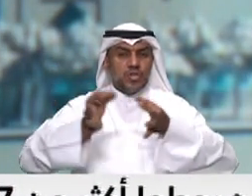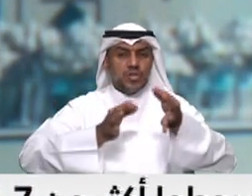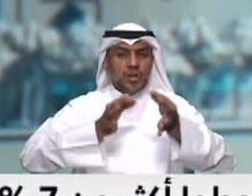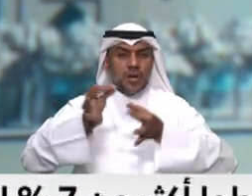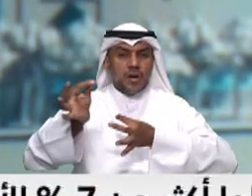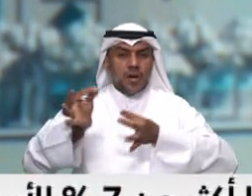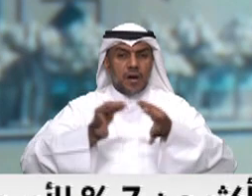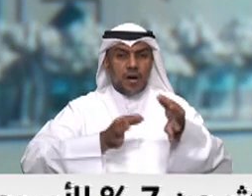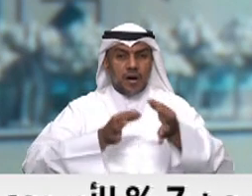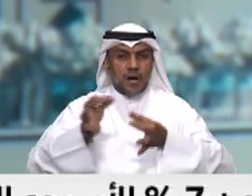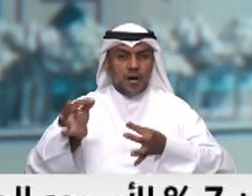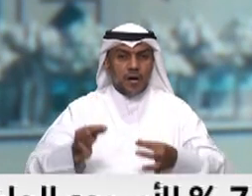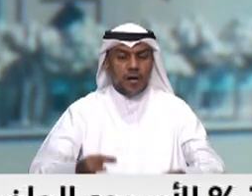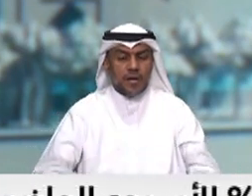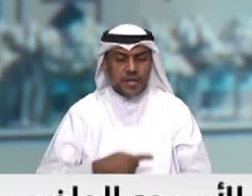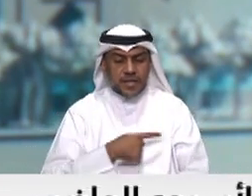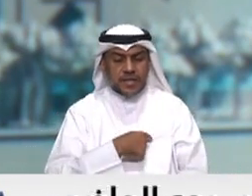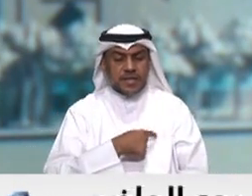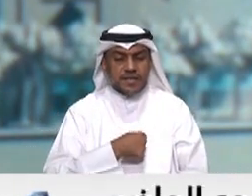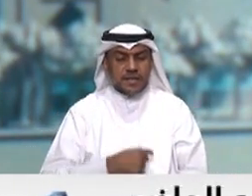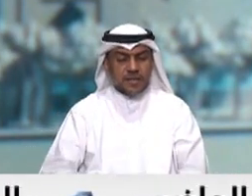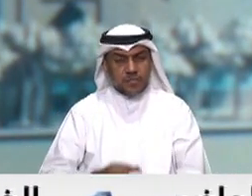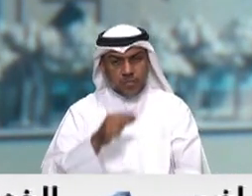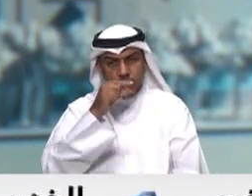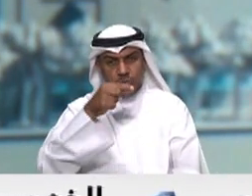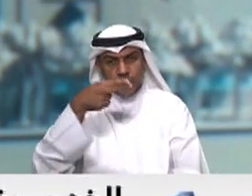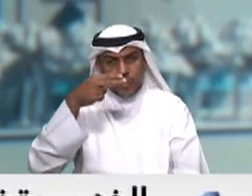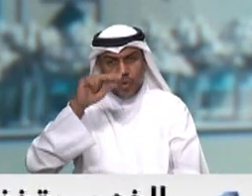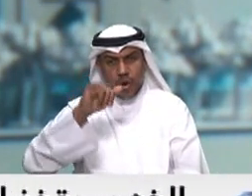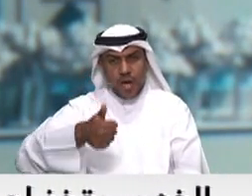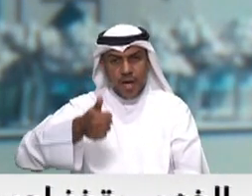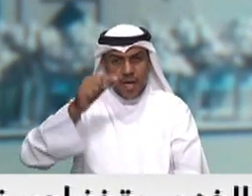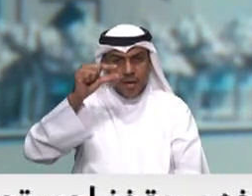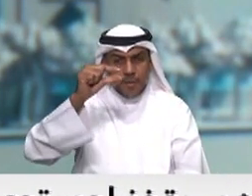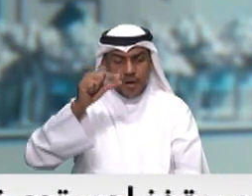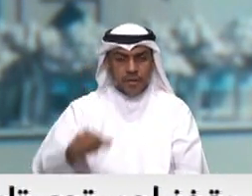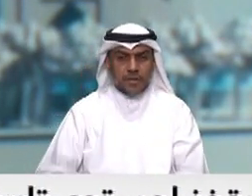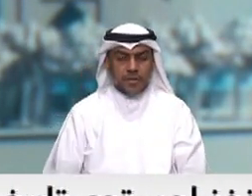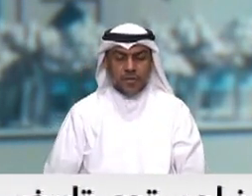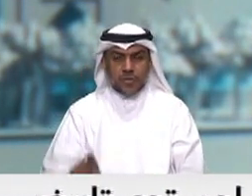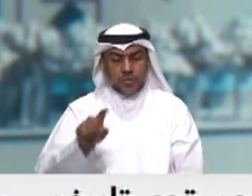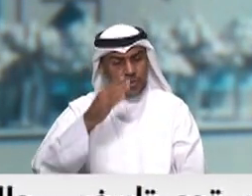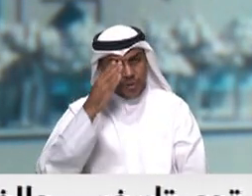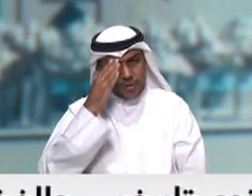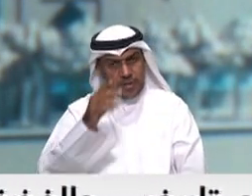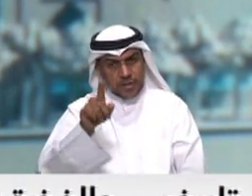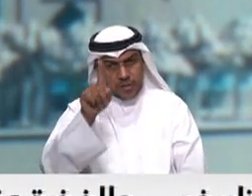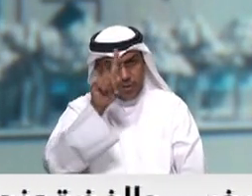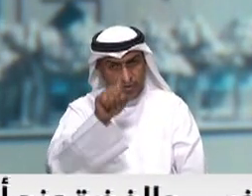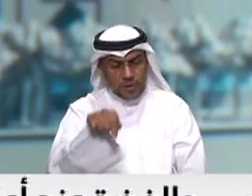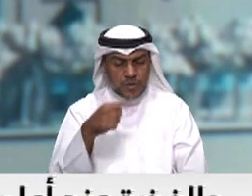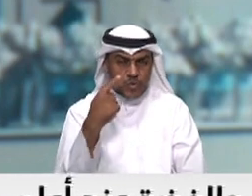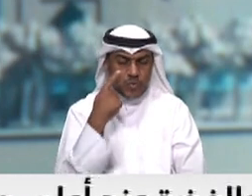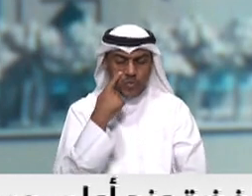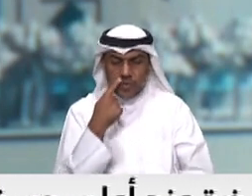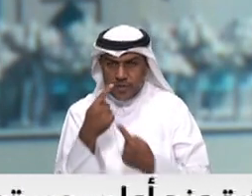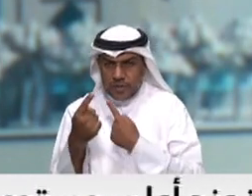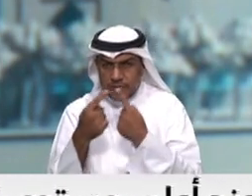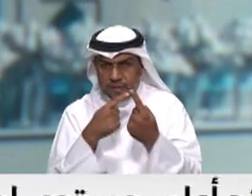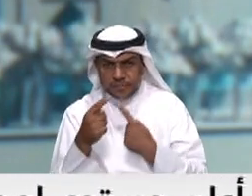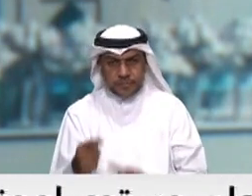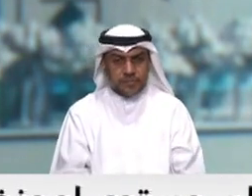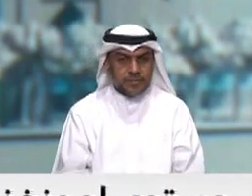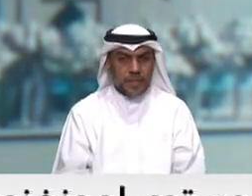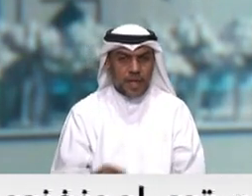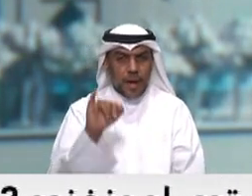السياسية والاستراتيجية الدكتور عماد جاد. دكتور عماد، بعد التحية نود أن نتحدث معك، كما رأيت منذ قليل تحدثنا مع الزميلة